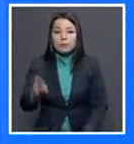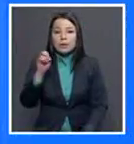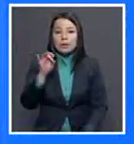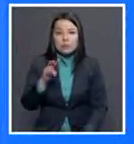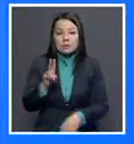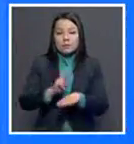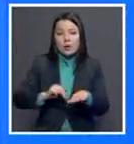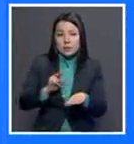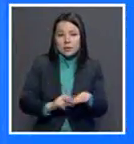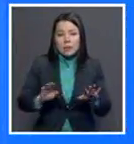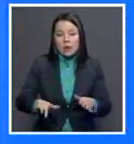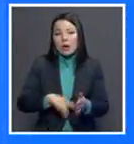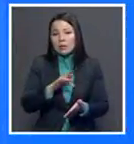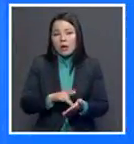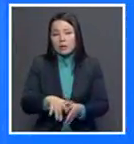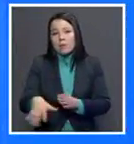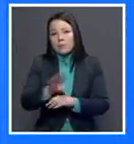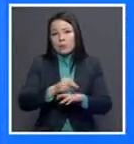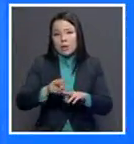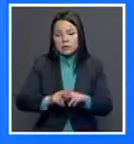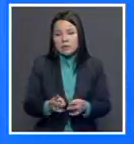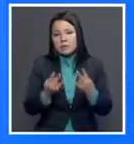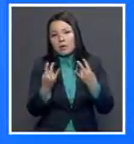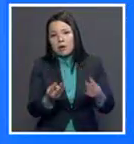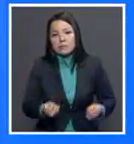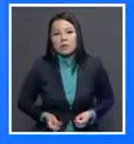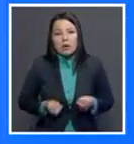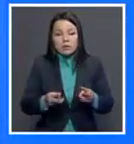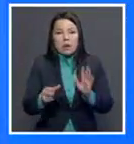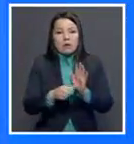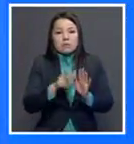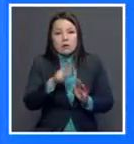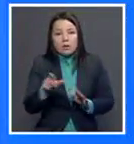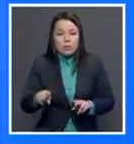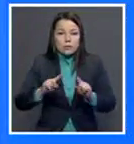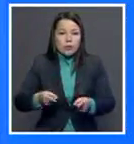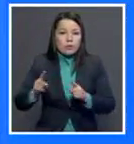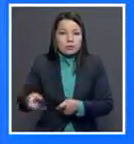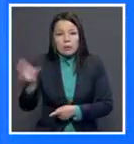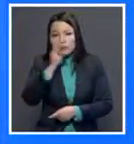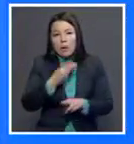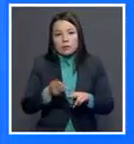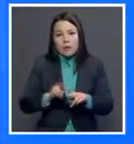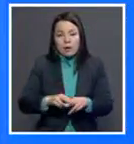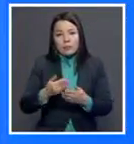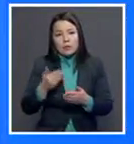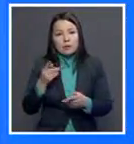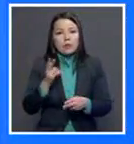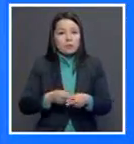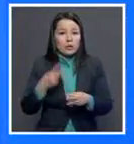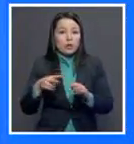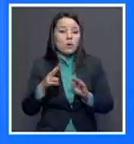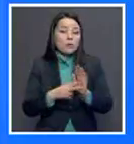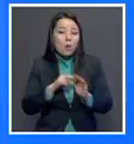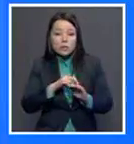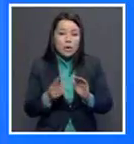Берлин полициясы бүкіл қалаға қауіп төндіріп, теракт жасамақшы болған 6 адамды тұтқындады. Қамауға алынғандардың жас шамалары 18